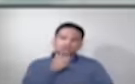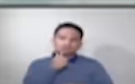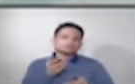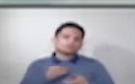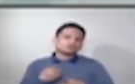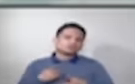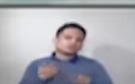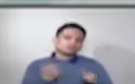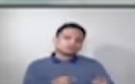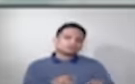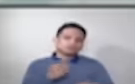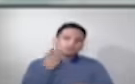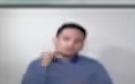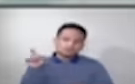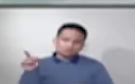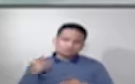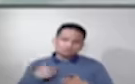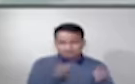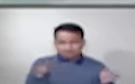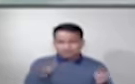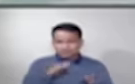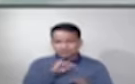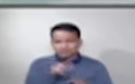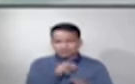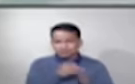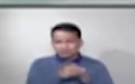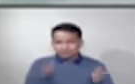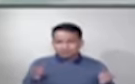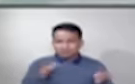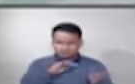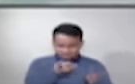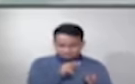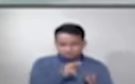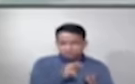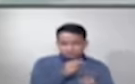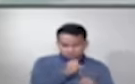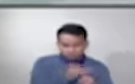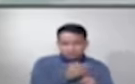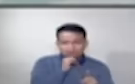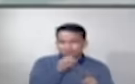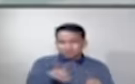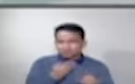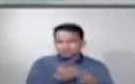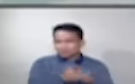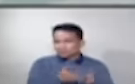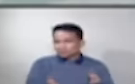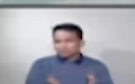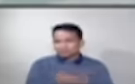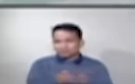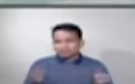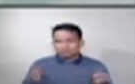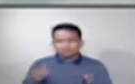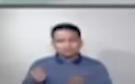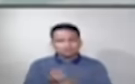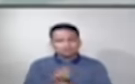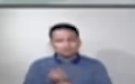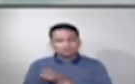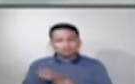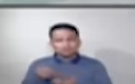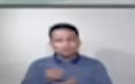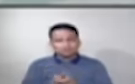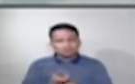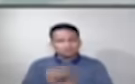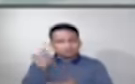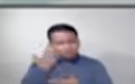Ako naman, nakiusap lang ako sa isang beses. Hindi ka nagbigay noong January kasi sabi mo meron kang gastusin na ano, may